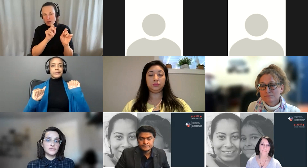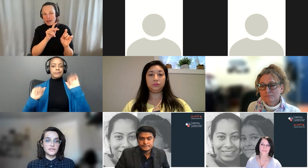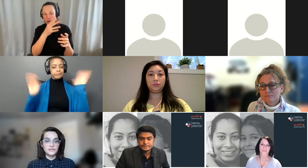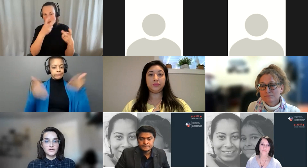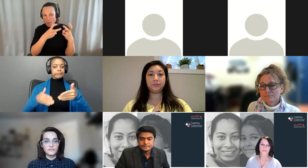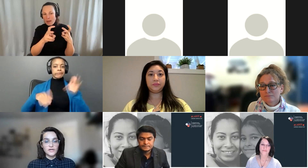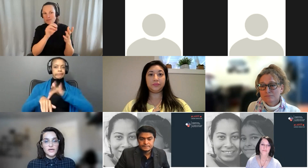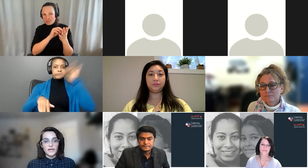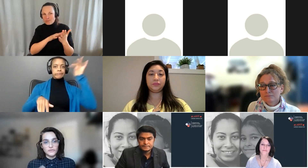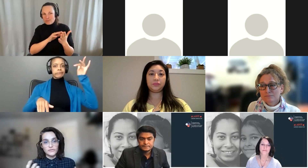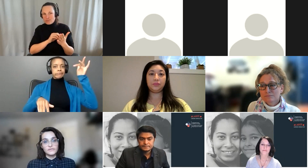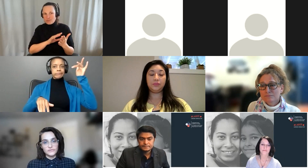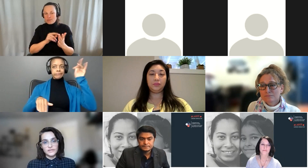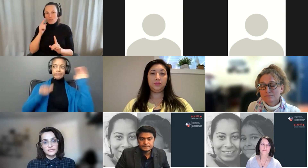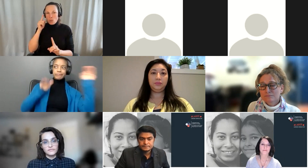et,